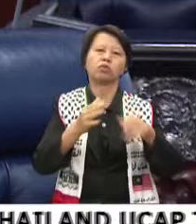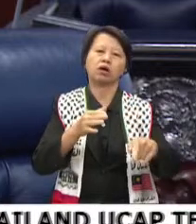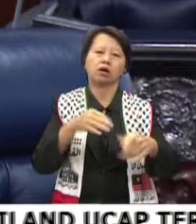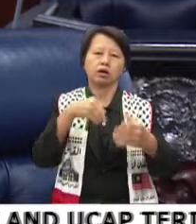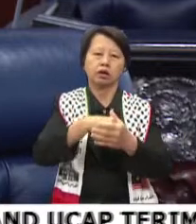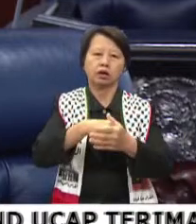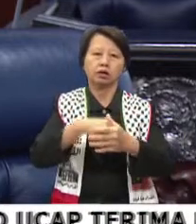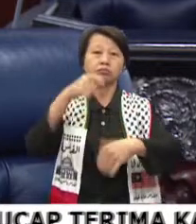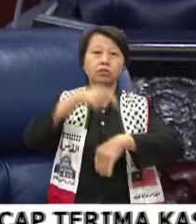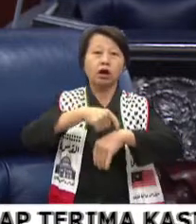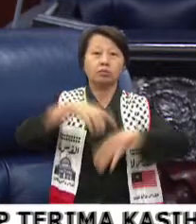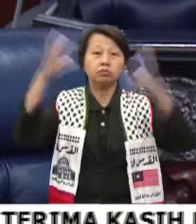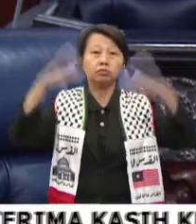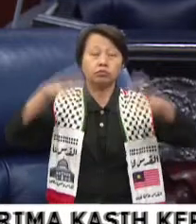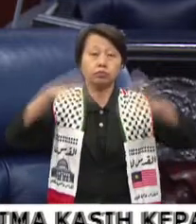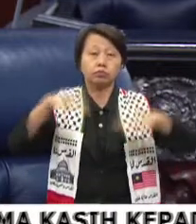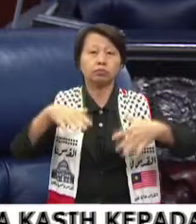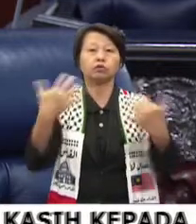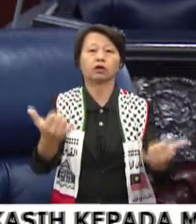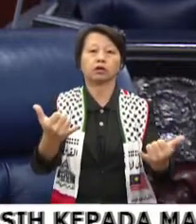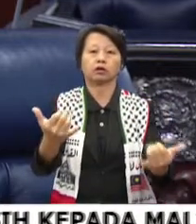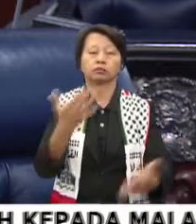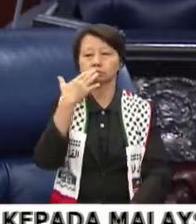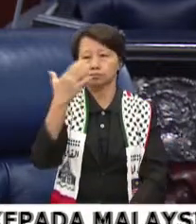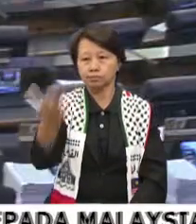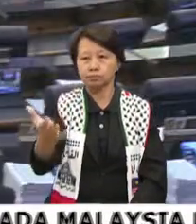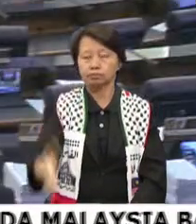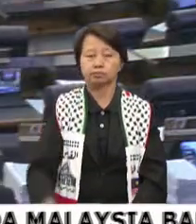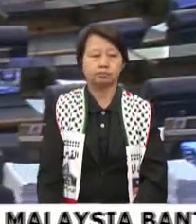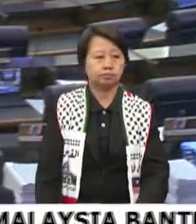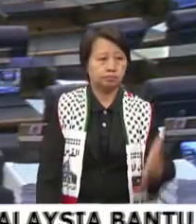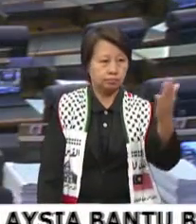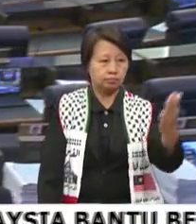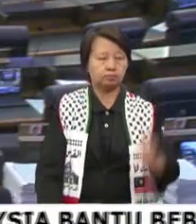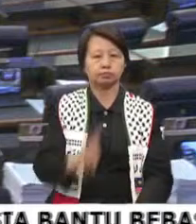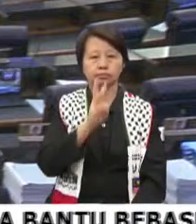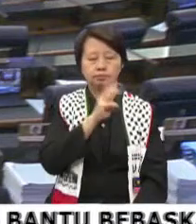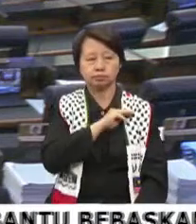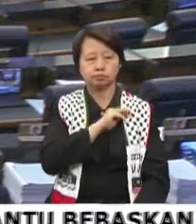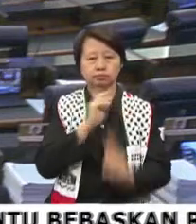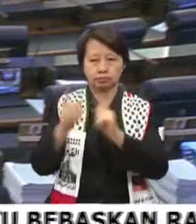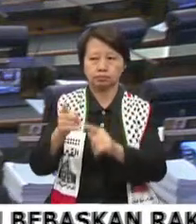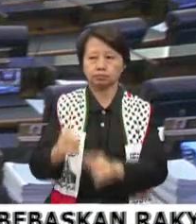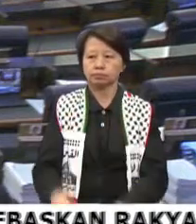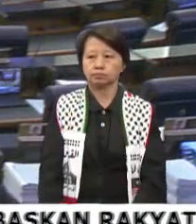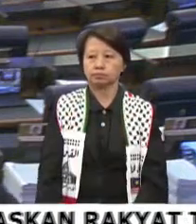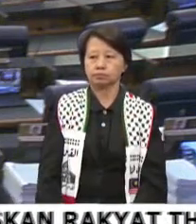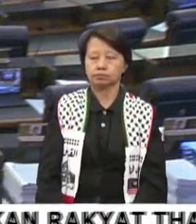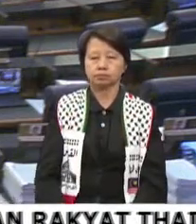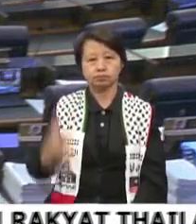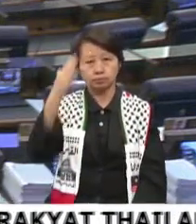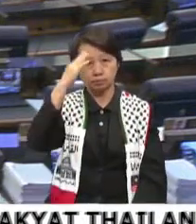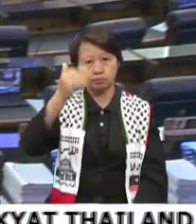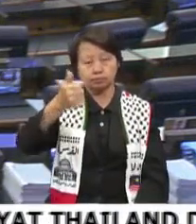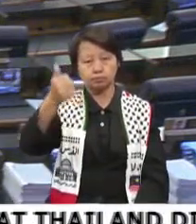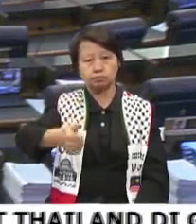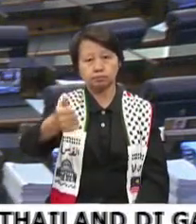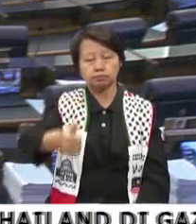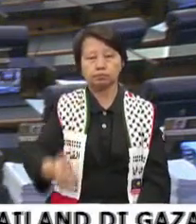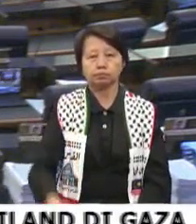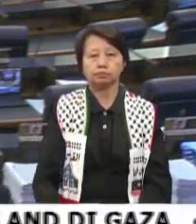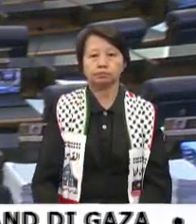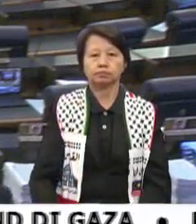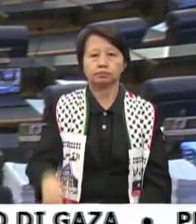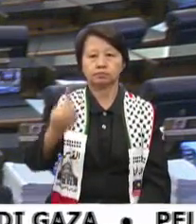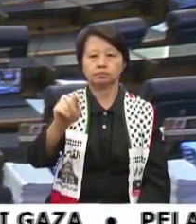monsun timur laut ketika ini Terima kasih baik silakani Assalamualaikum warahmatah